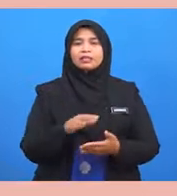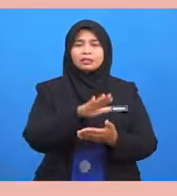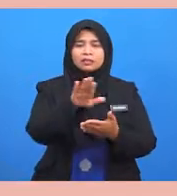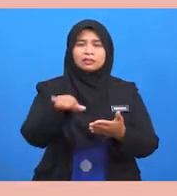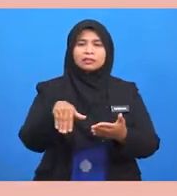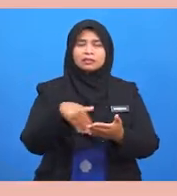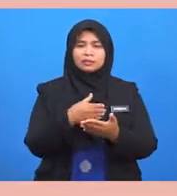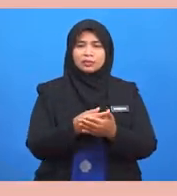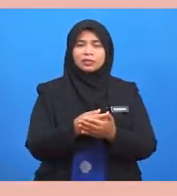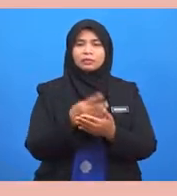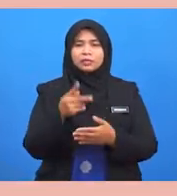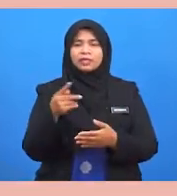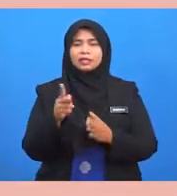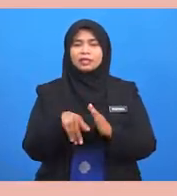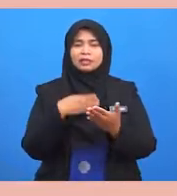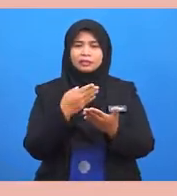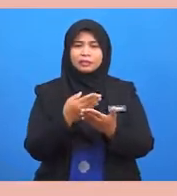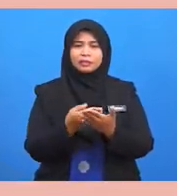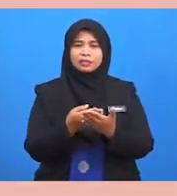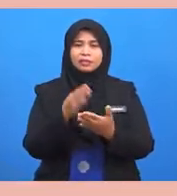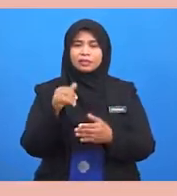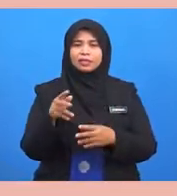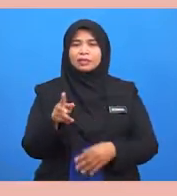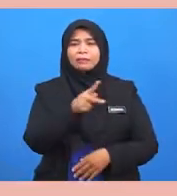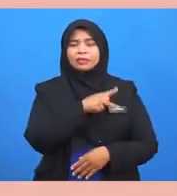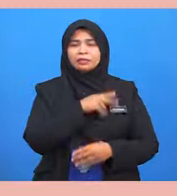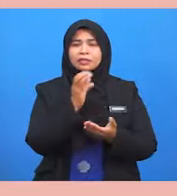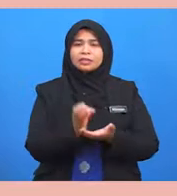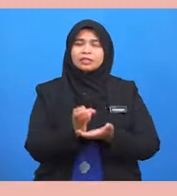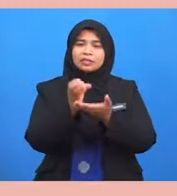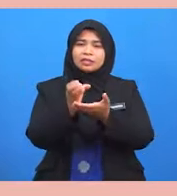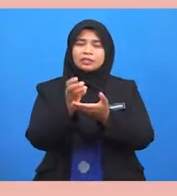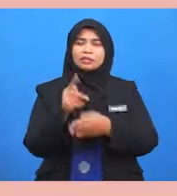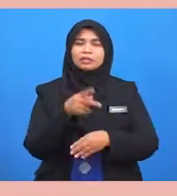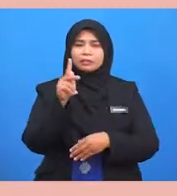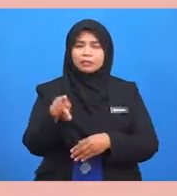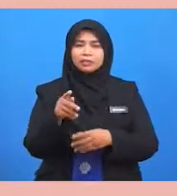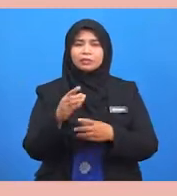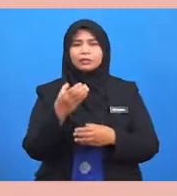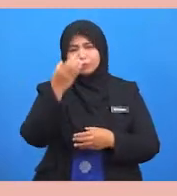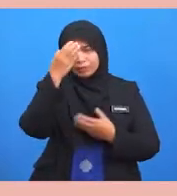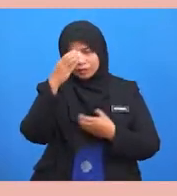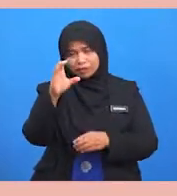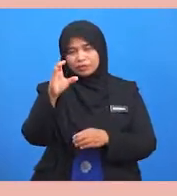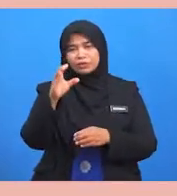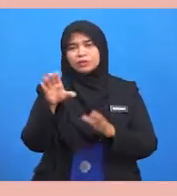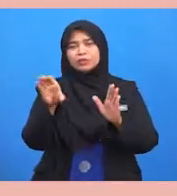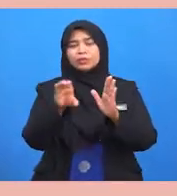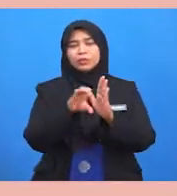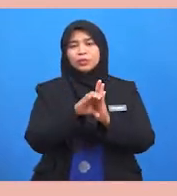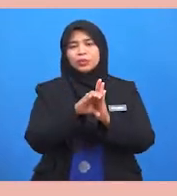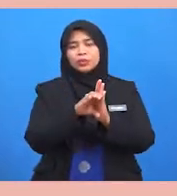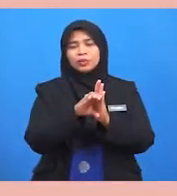Semua perkara kebaikan yang pemimpin cadangkan, kita perlu patuh.